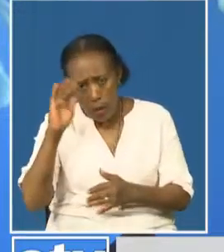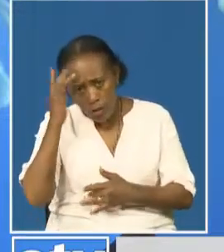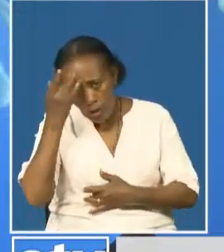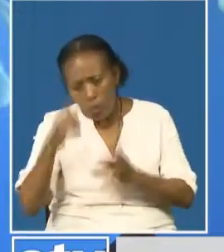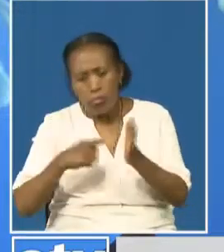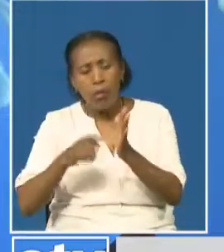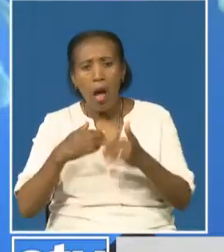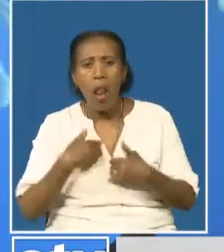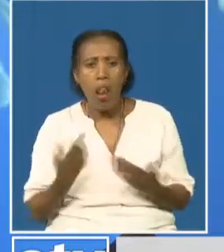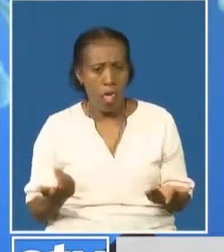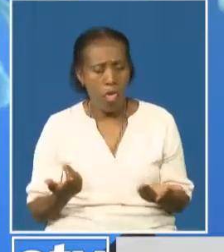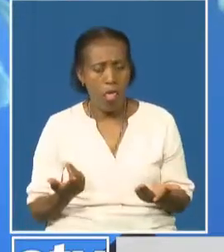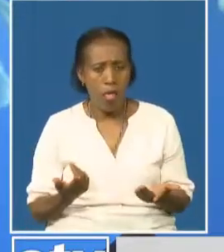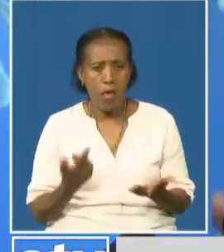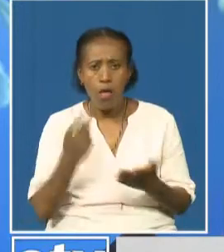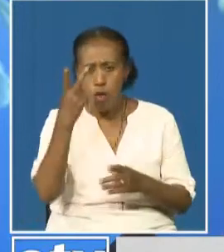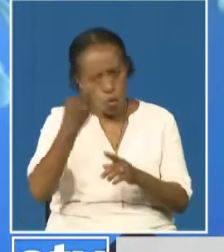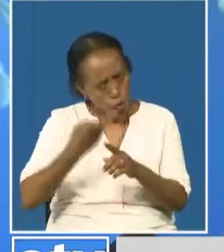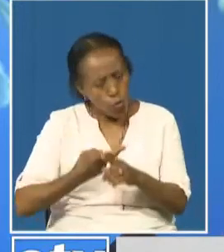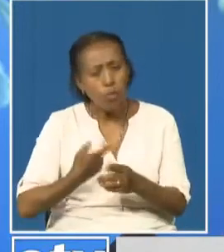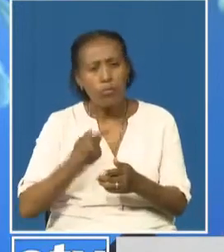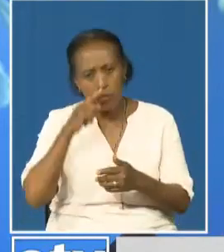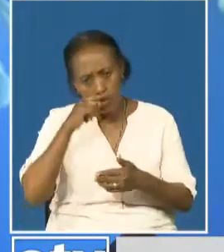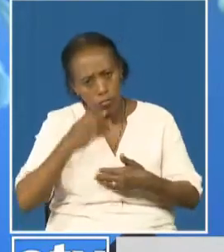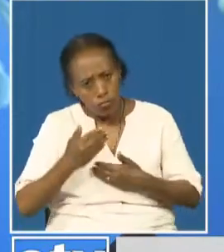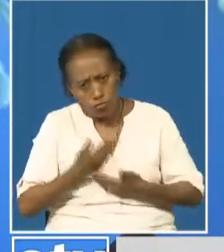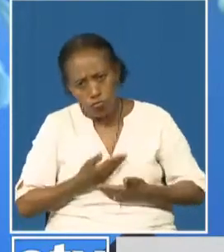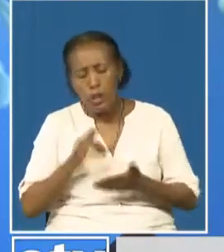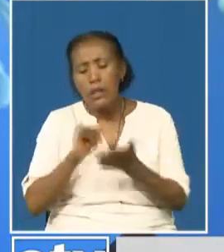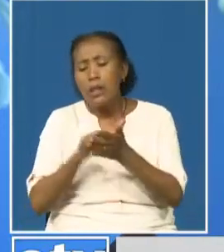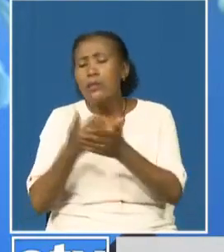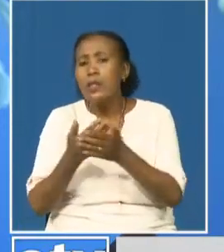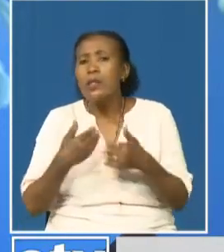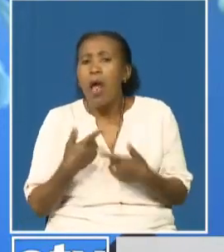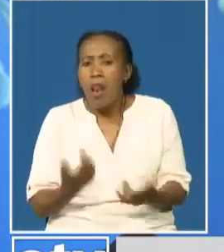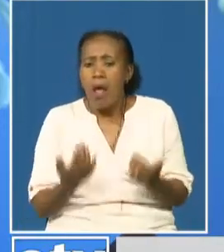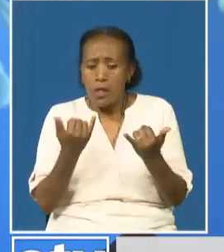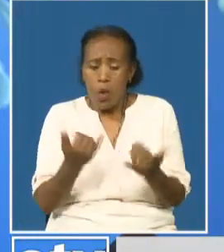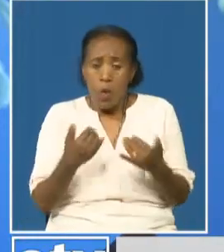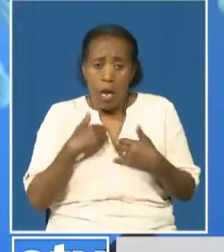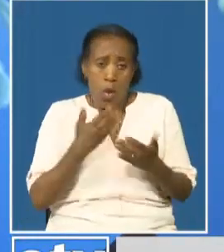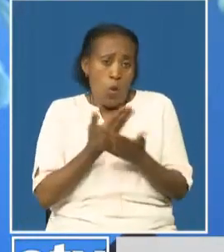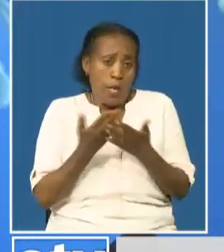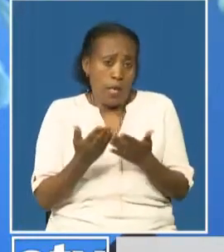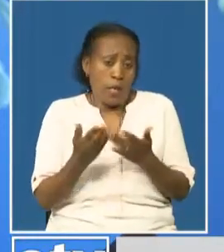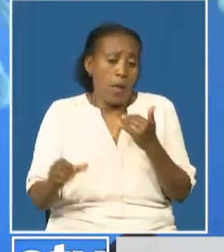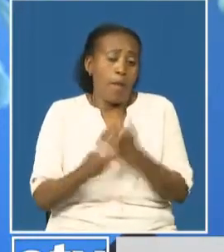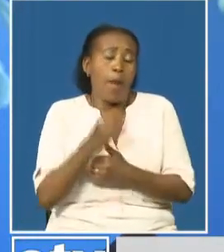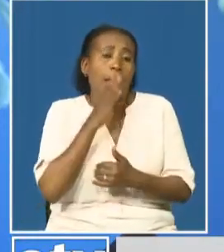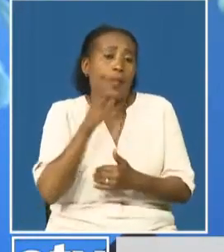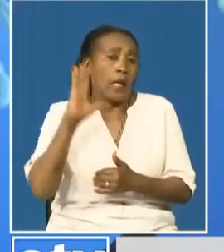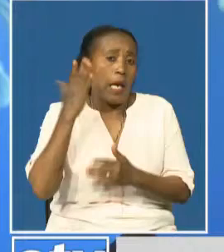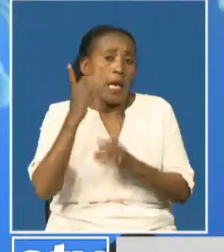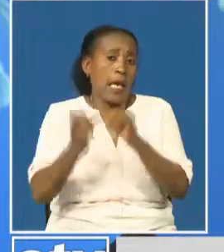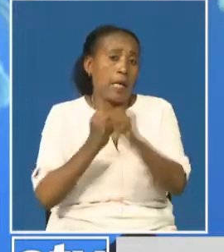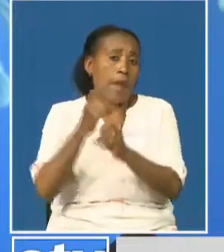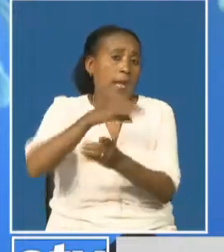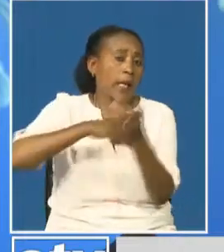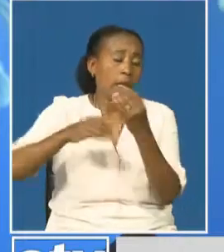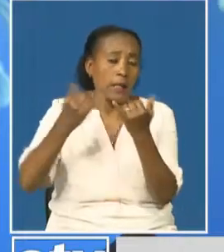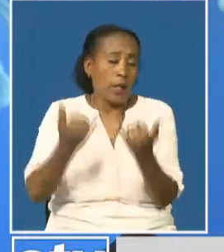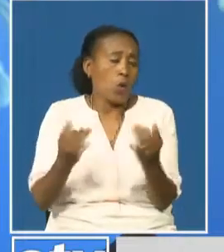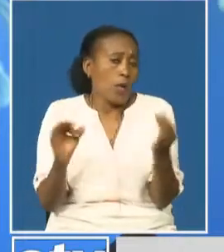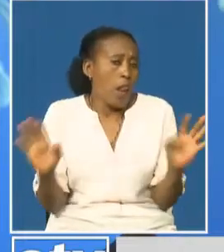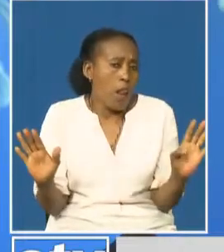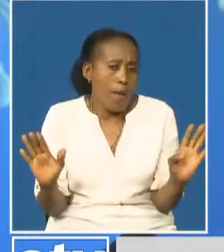ሰው ልጆች ማይጠቁም የሚል እንደዛም የሁለት ወርም እስከዛም ድረስ አለና አስካሁን ባለው ነገር የማይጠቃ አይነት የእድሜ ክልል